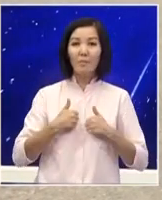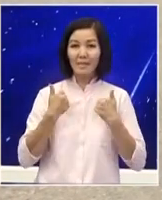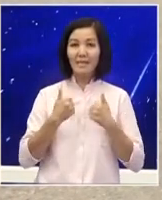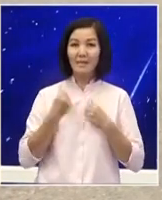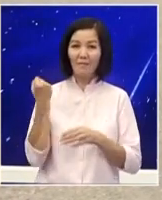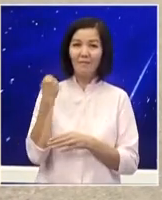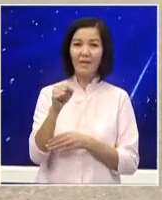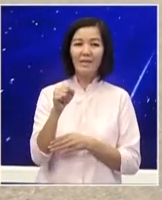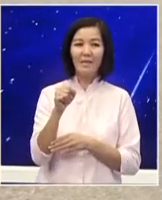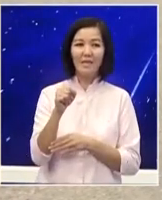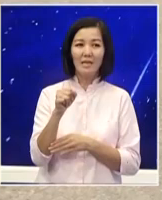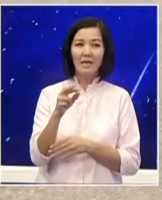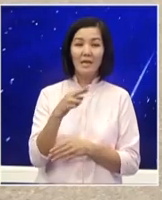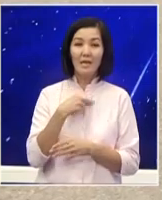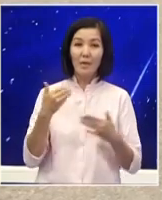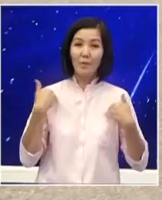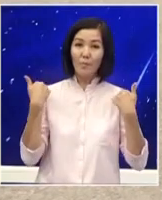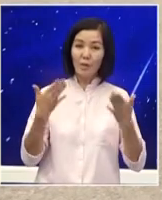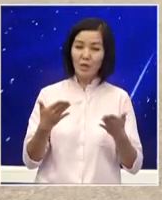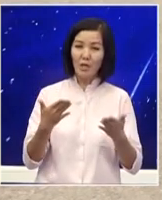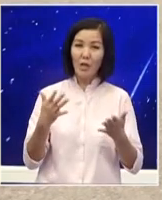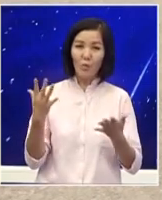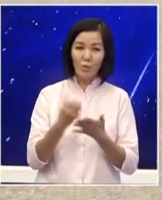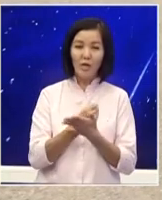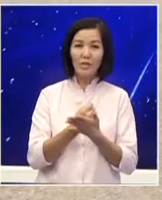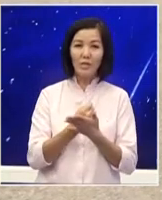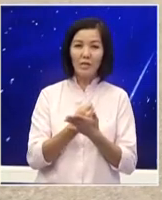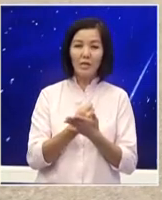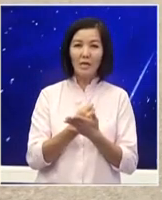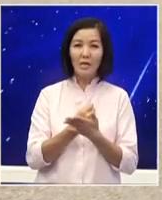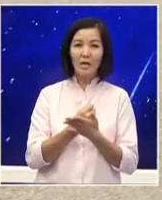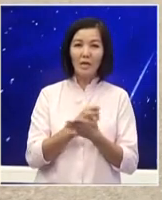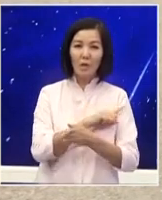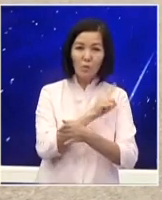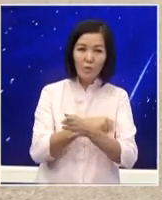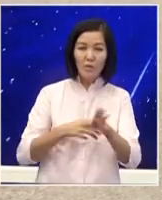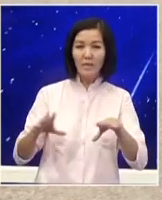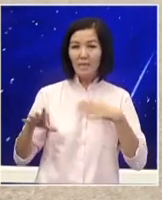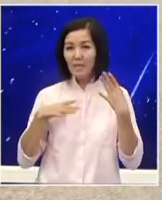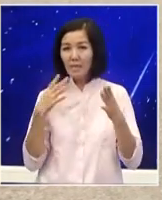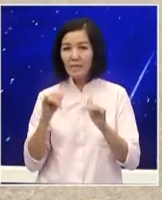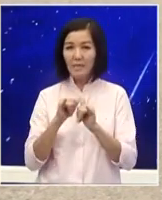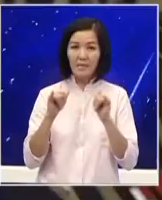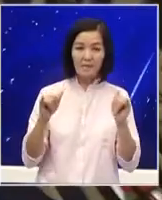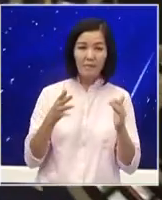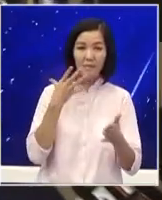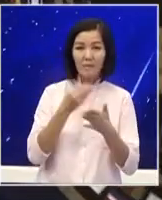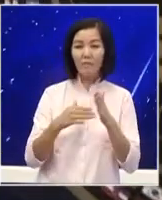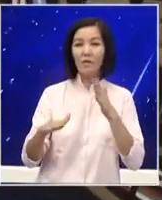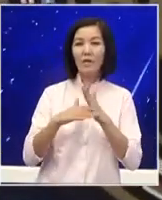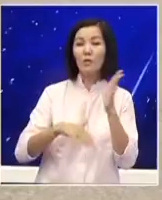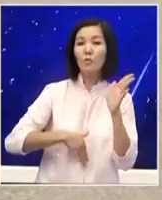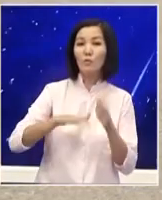поиграть я тоже пожелал ему удачи и сказал так же усердно тренироваться чтобы он развивал свое карате улучшал себя